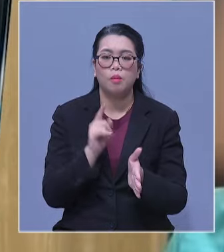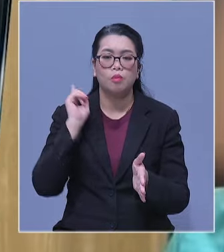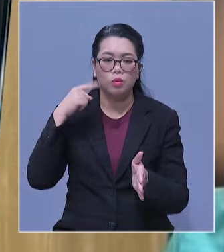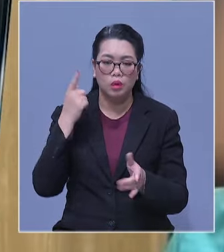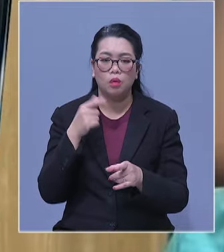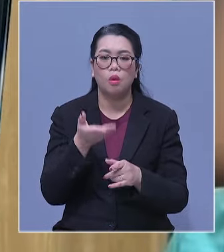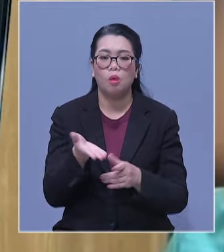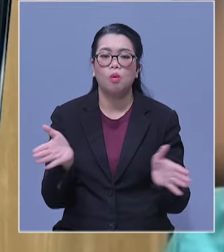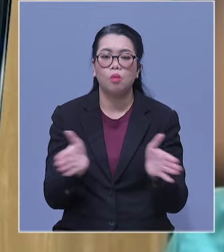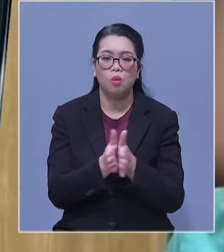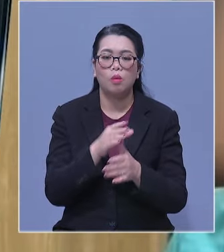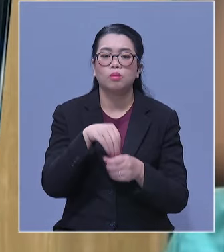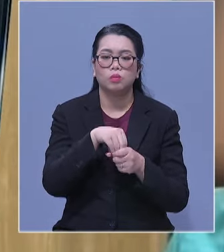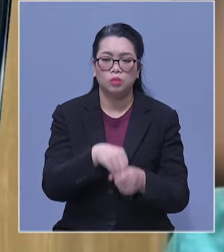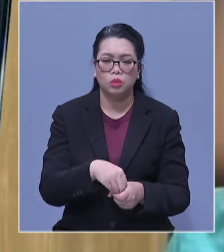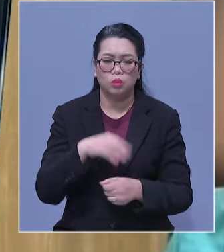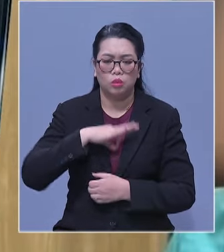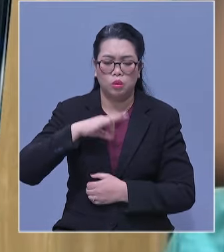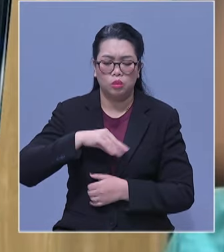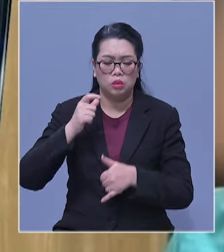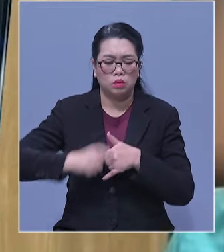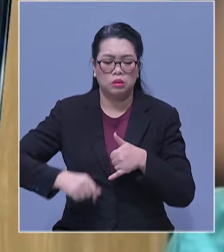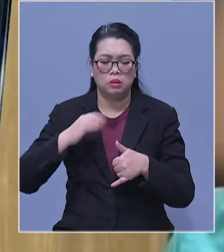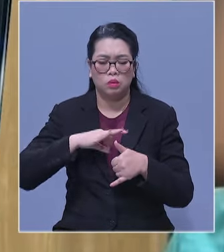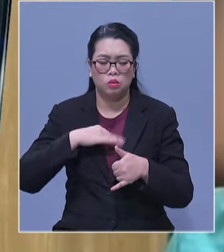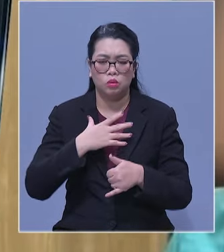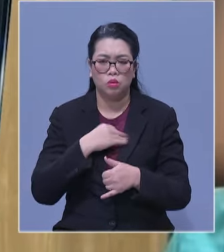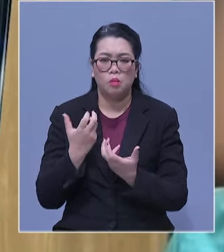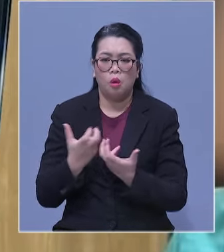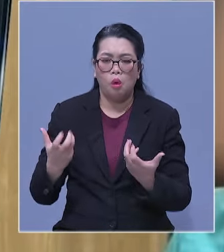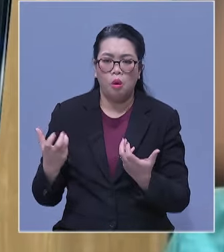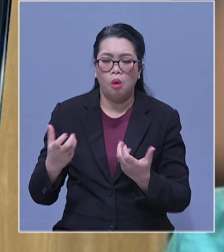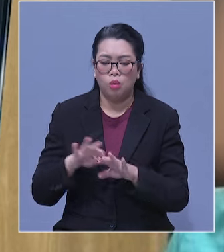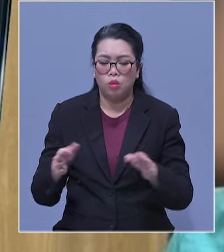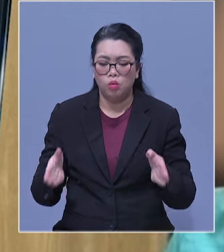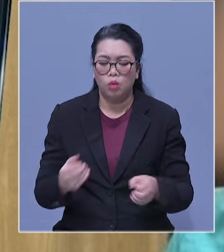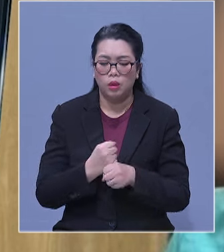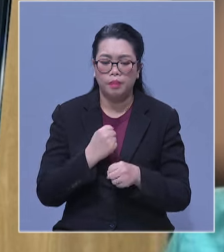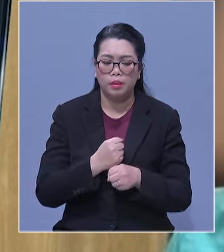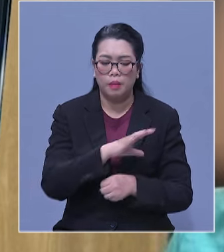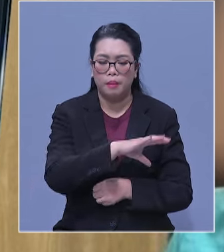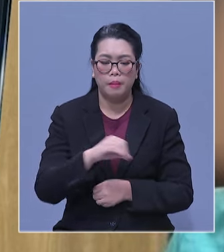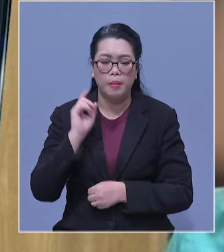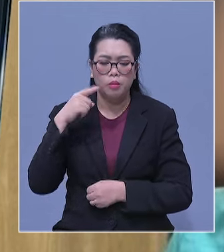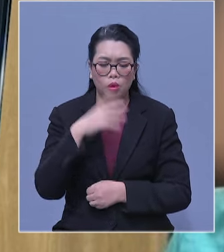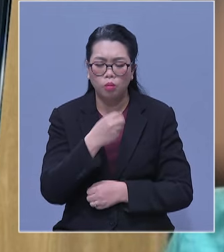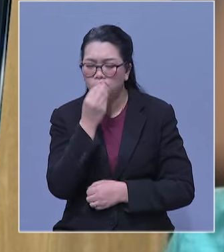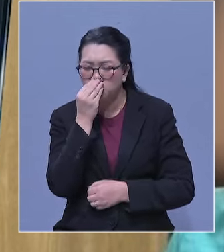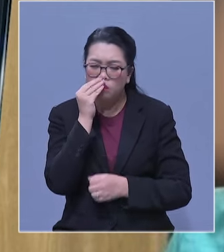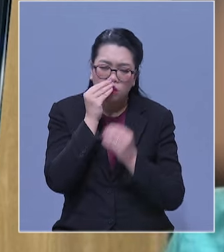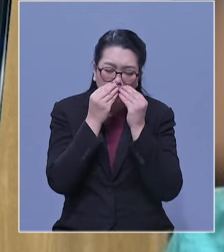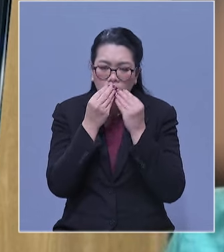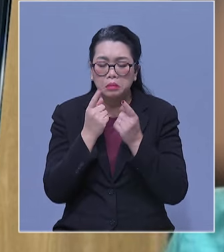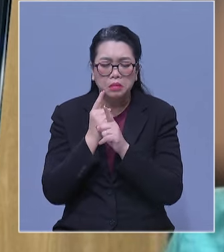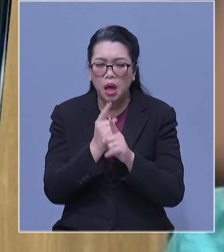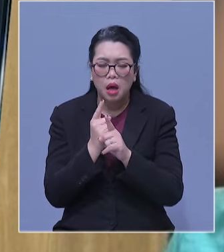นนี้หลังจากนั้นพฤติกรรมเริ่มน่ากลัวมากขึ้นค่ะชอบเอาสิ่งของที่โต๊ะทำงานของฝ่ายหญิงไปสูดไปดมถึงขั้น